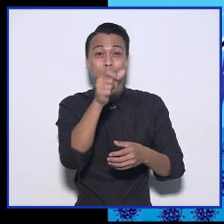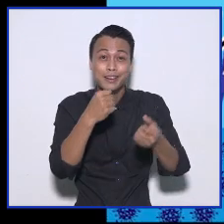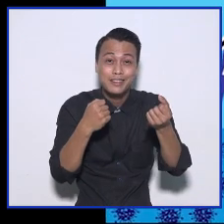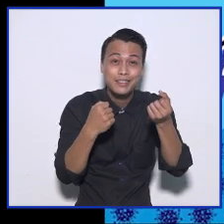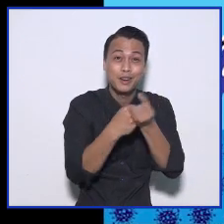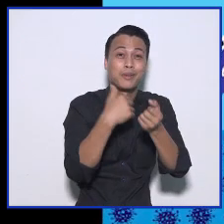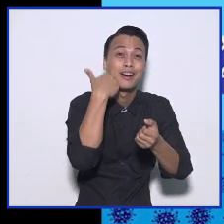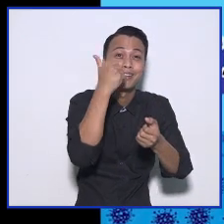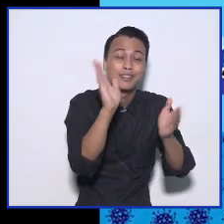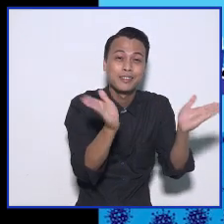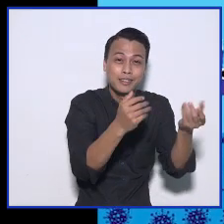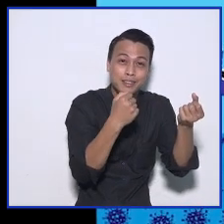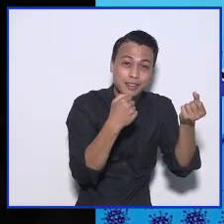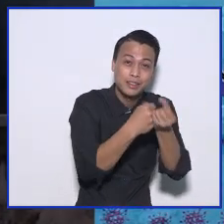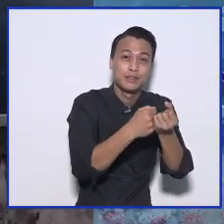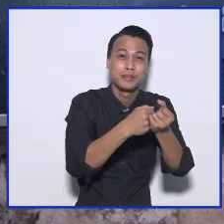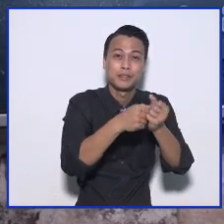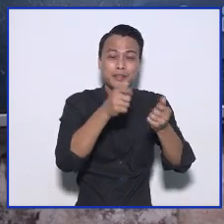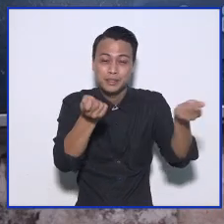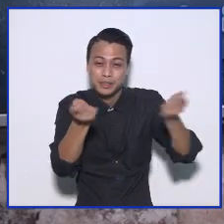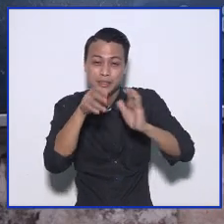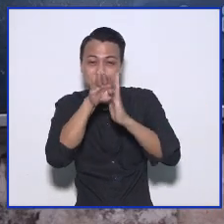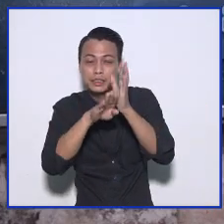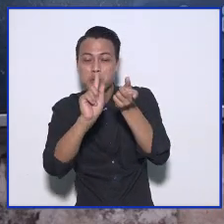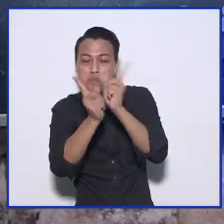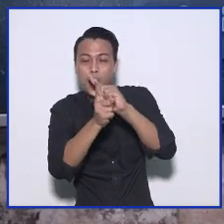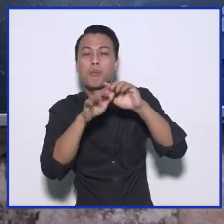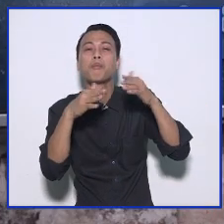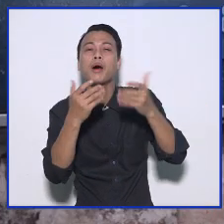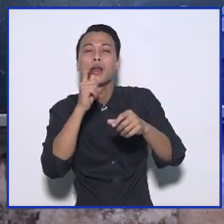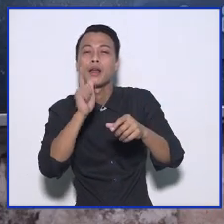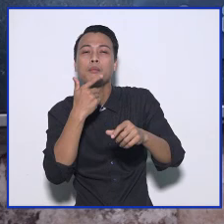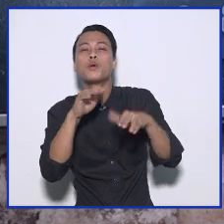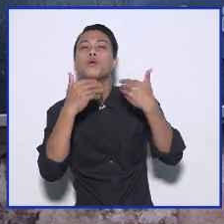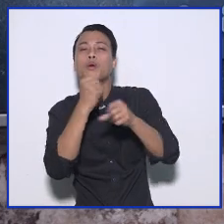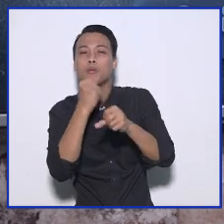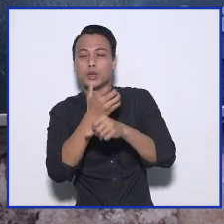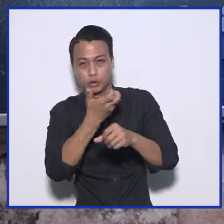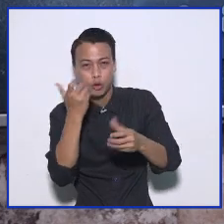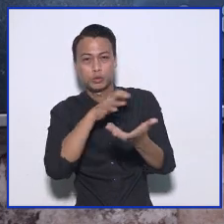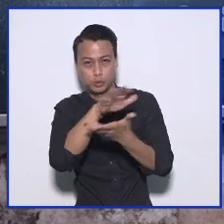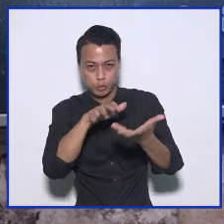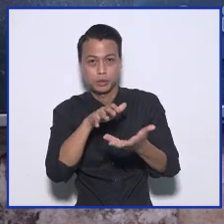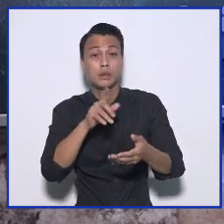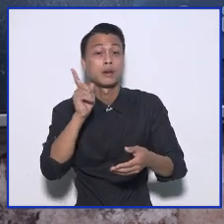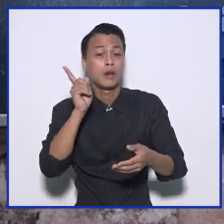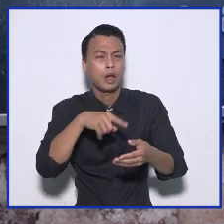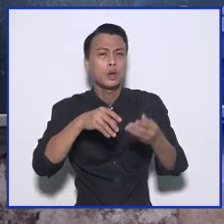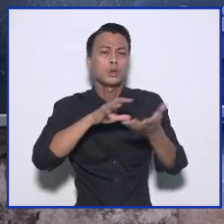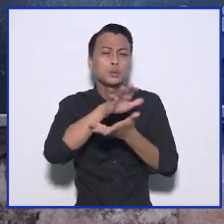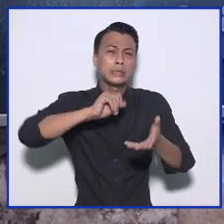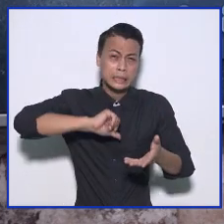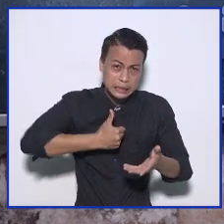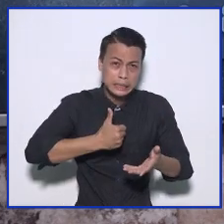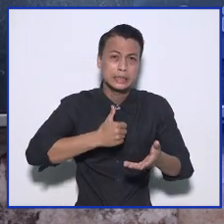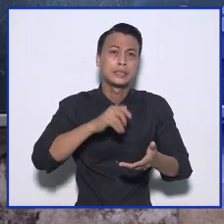ဖြစ်တဲ့လူတွေအများကြီးပေါ့ဒါလေးကိုကျွန်တော်ရေးထားတာပါခင်ဗ ျဒီနေ့ဆွေးနွေးခဲ့တာကတော့လူမှုဖွံ့ဖြိုးရေးစနစ်ပြုပြင်ပြောင်းလဲဖို့ကိစ္စကျွန်တော်တို့ဘာတွေဘယ်ကဏ္ဍတွေ